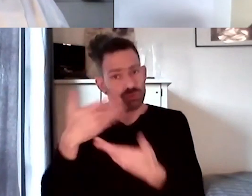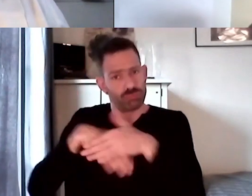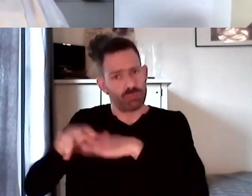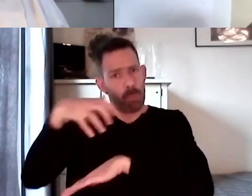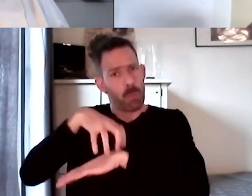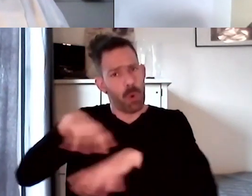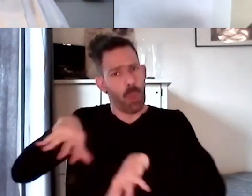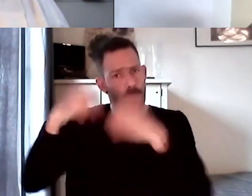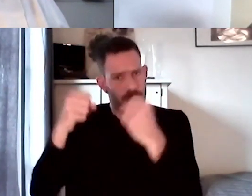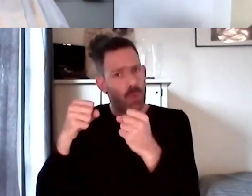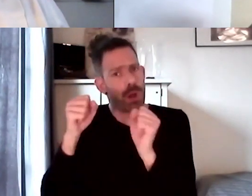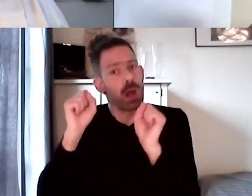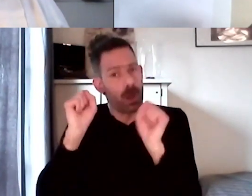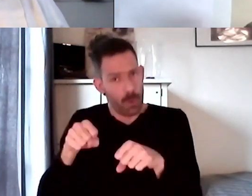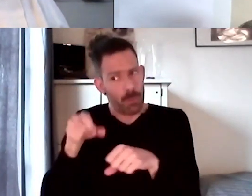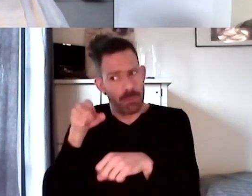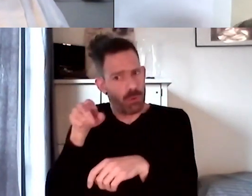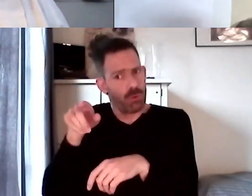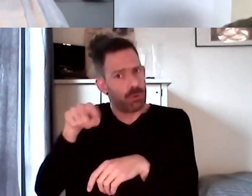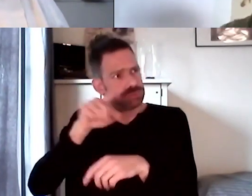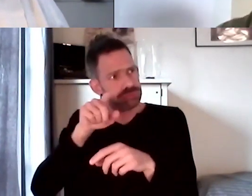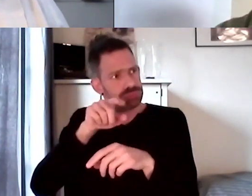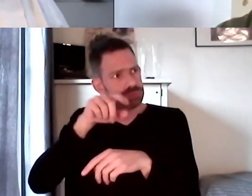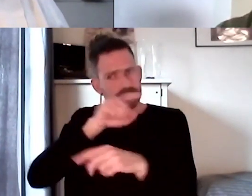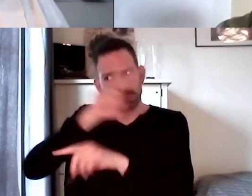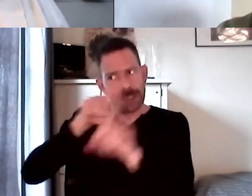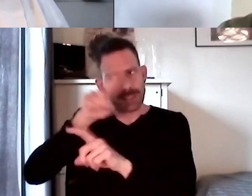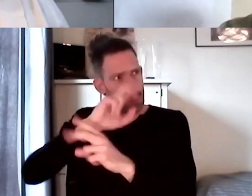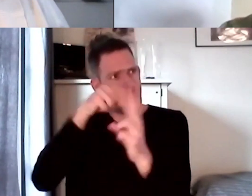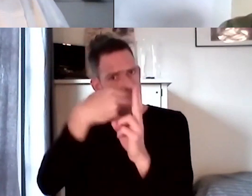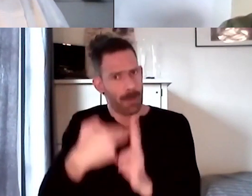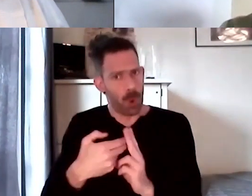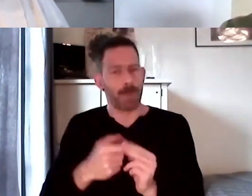aussi avoir des réponses à vos questions. Donc, merci beaucoup